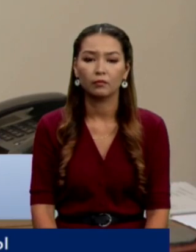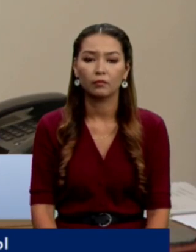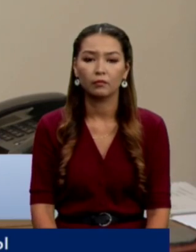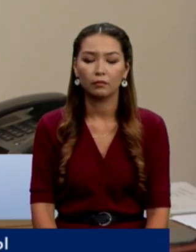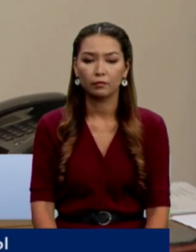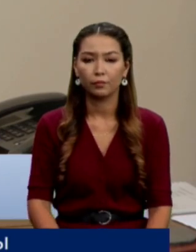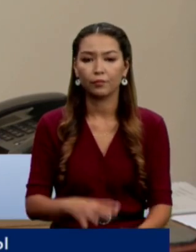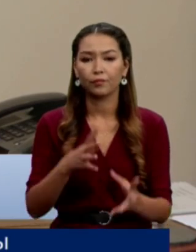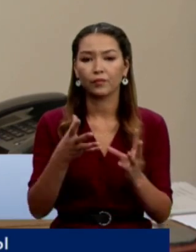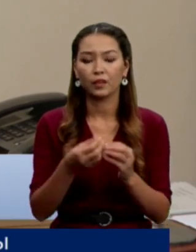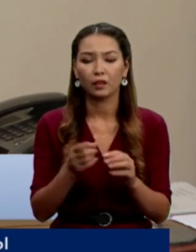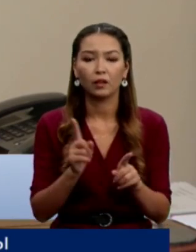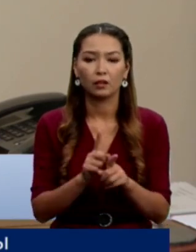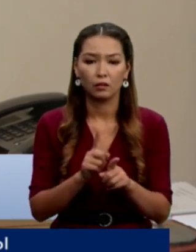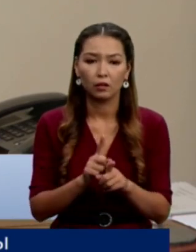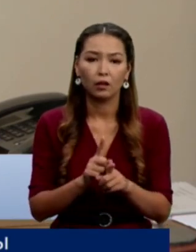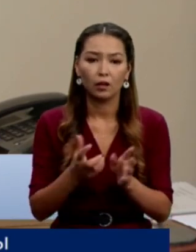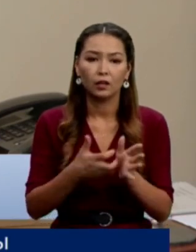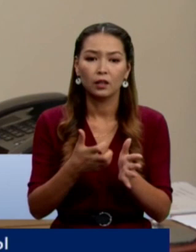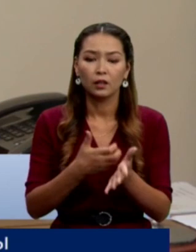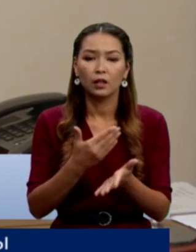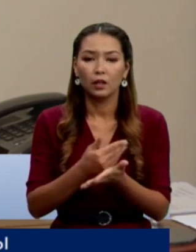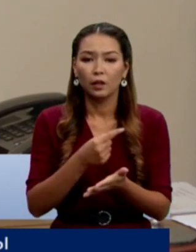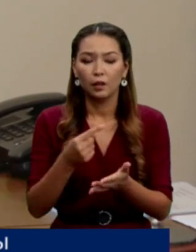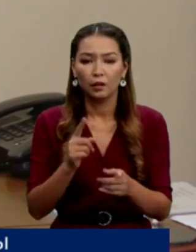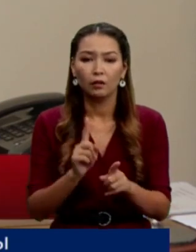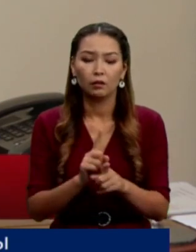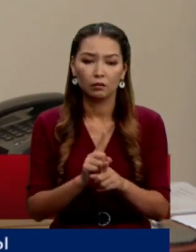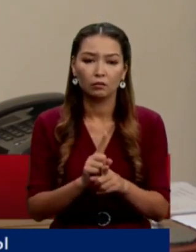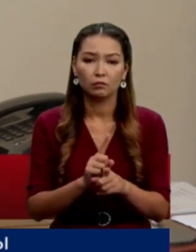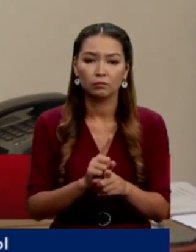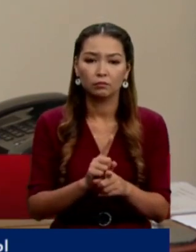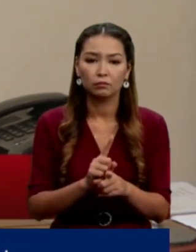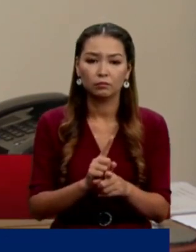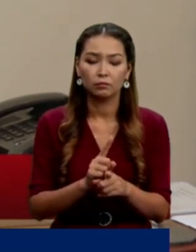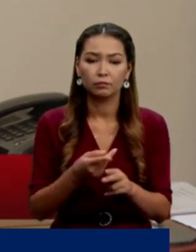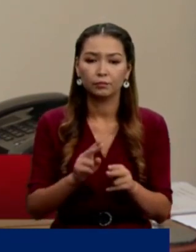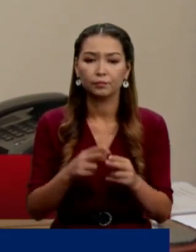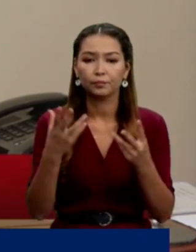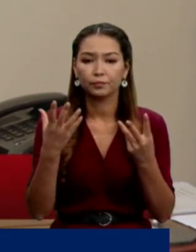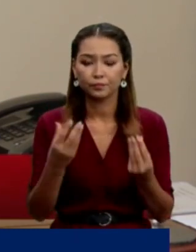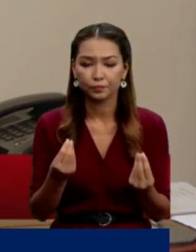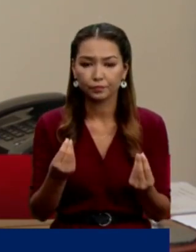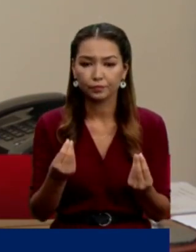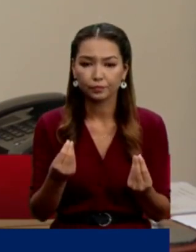Из-за этого небольшая нехватка стала. Было вместо 4 сменки, 3 сменка стало. И в этот момент в неврологии